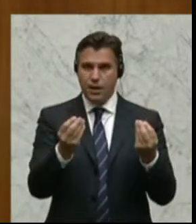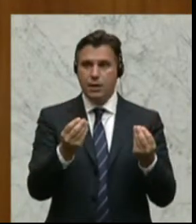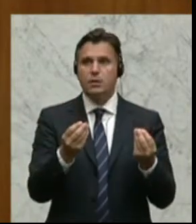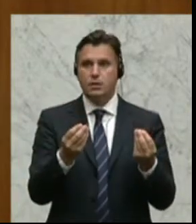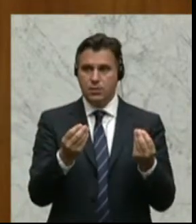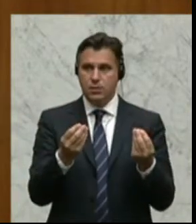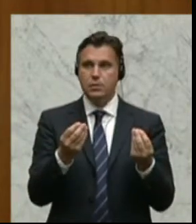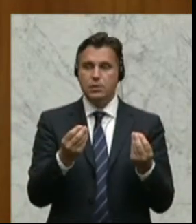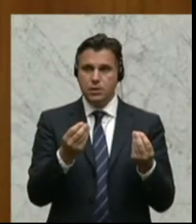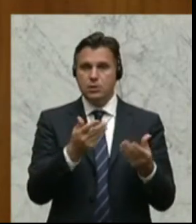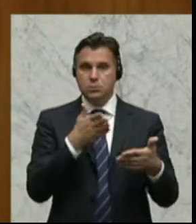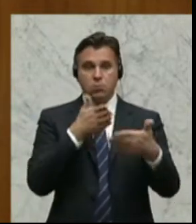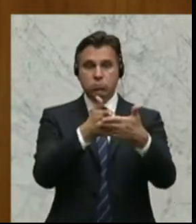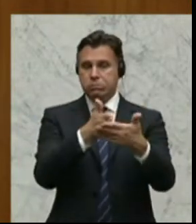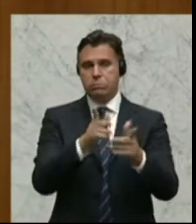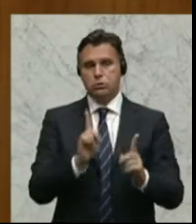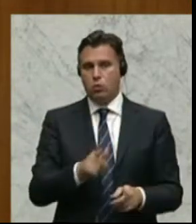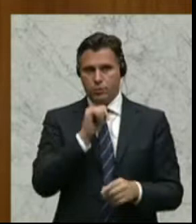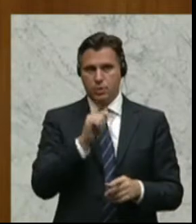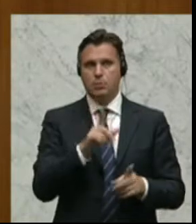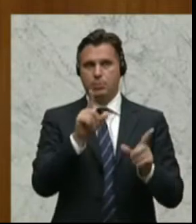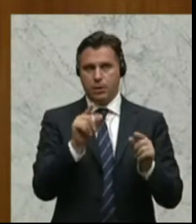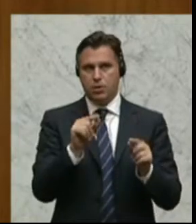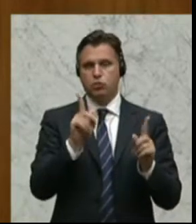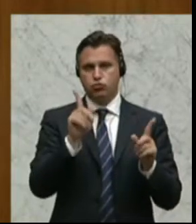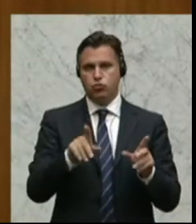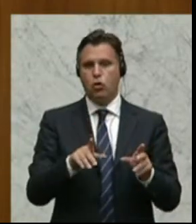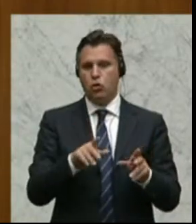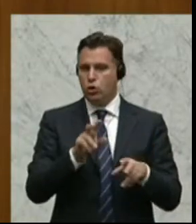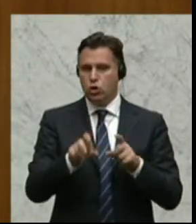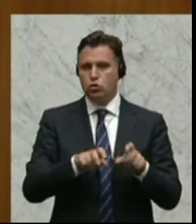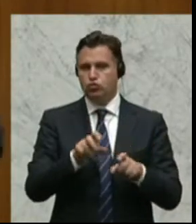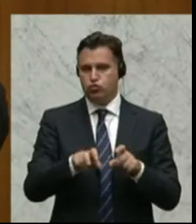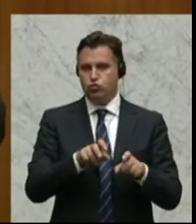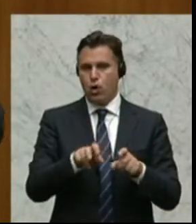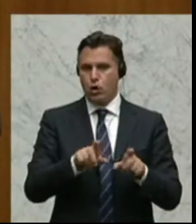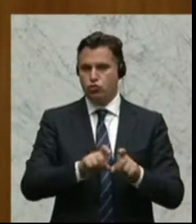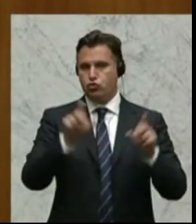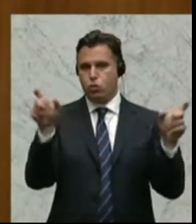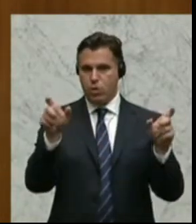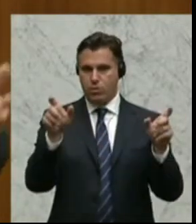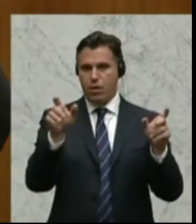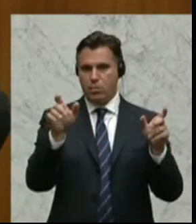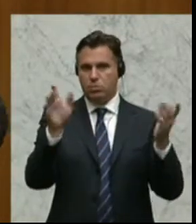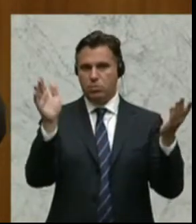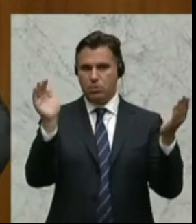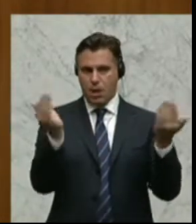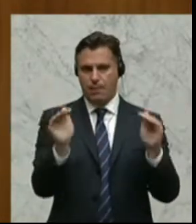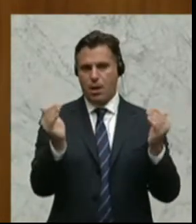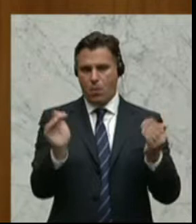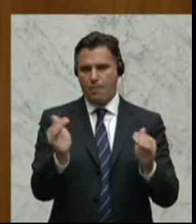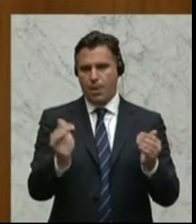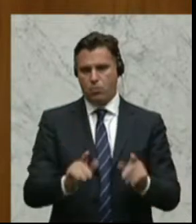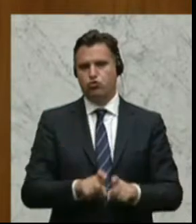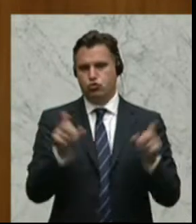Hindernis in der Zukunft machen dürfen, sondern wir müssen ganz im Gegenteil Schulden Stück für Stück abbauen. Natürlich erst dann, wenn